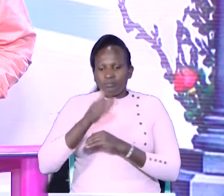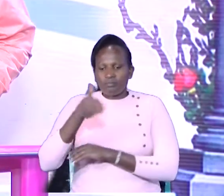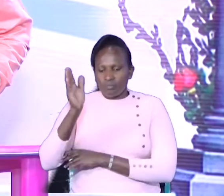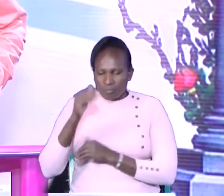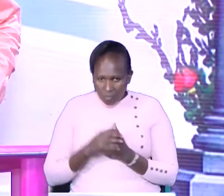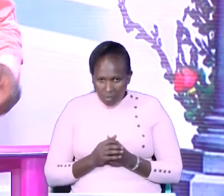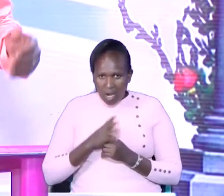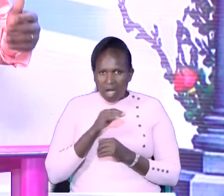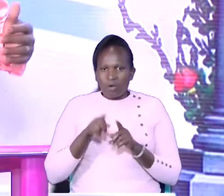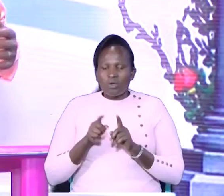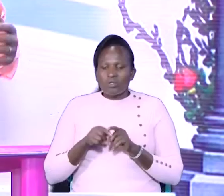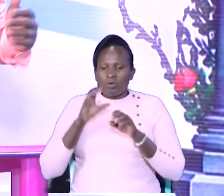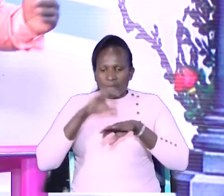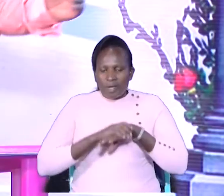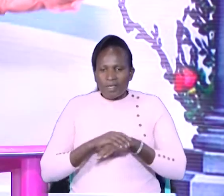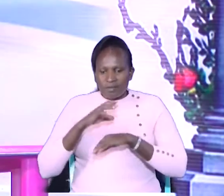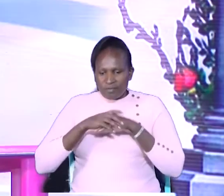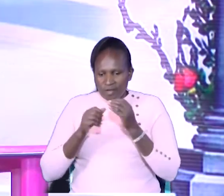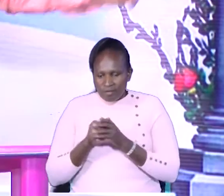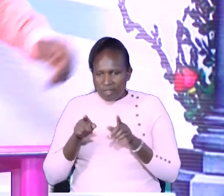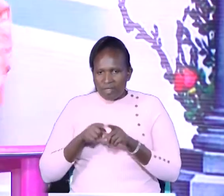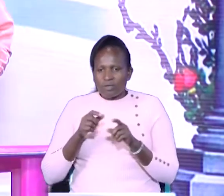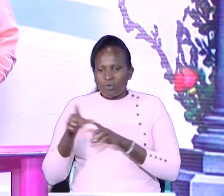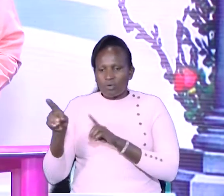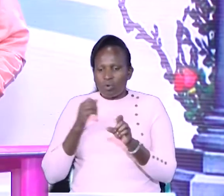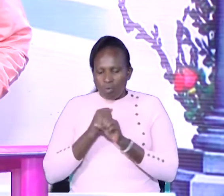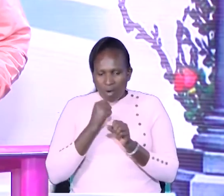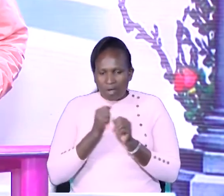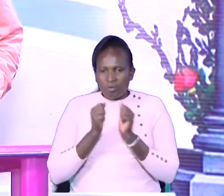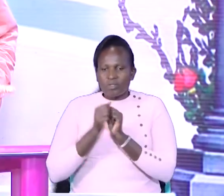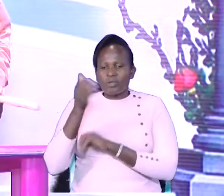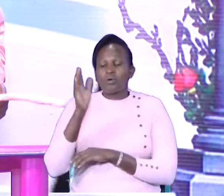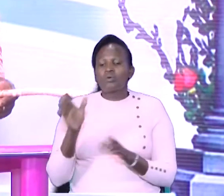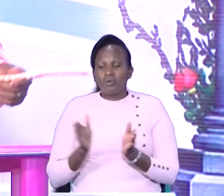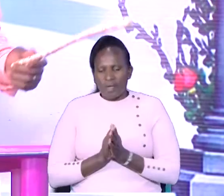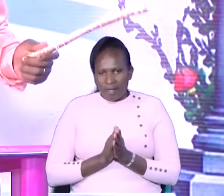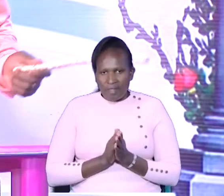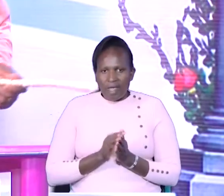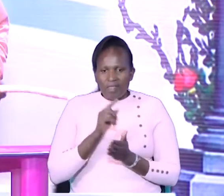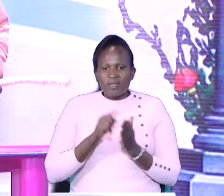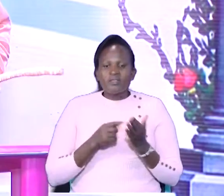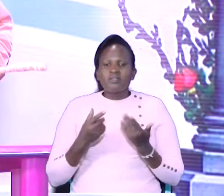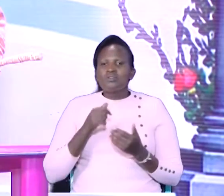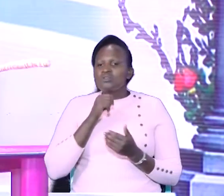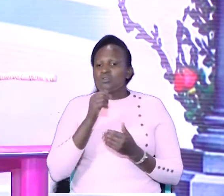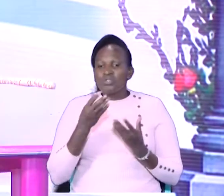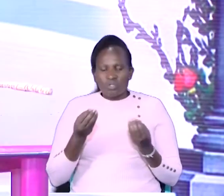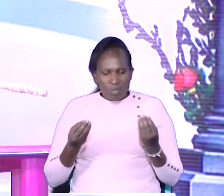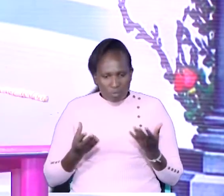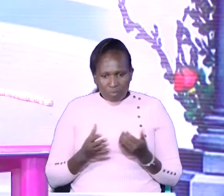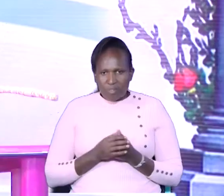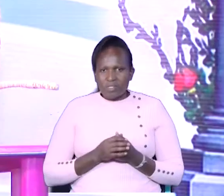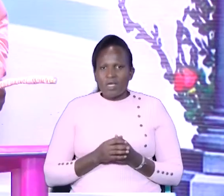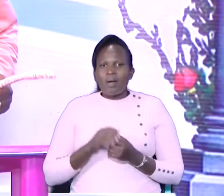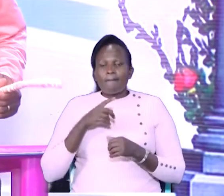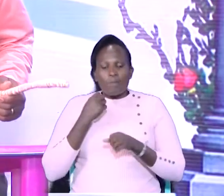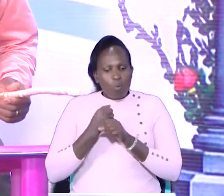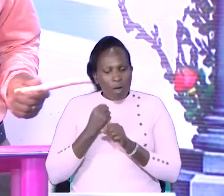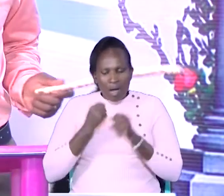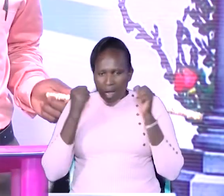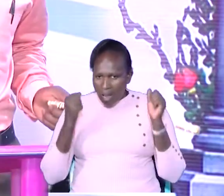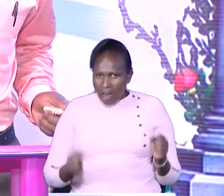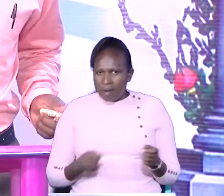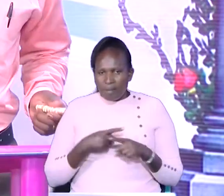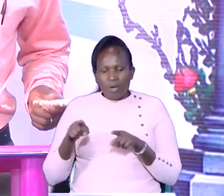Bwana, na akaweza kupata kile kibali na akaweza kufanya kazi na Mungu. Ile kazi haikuwa rahisi, ilikuwa kazi kubwa sana. Na pia